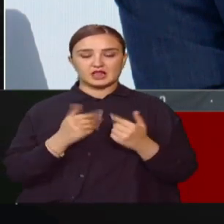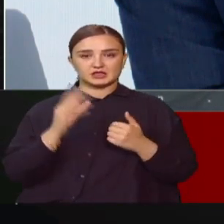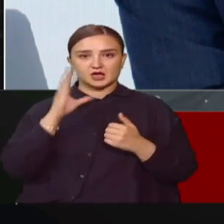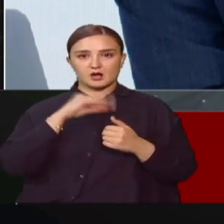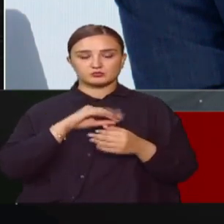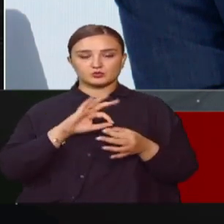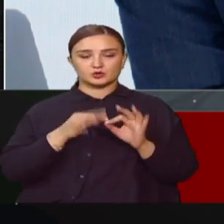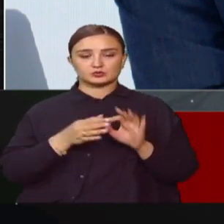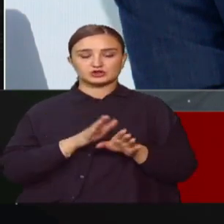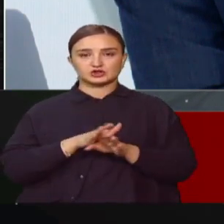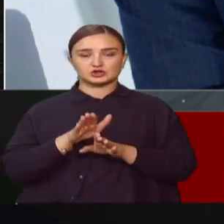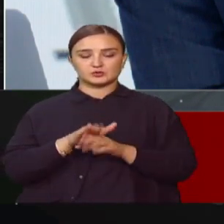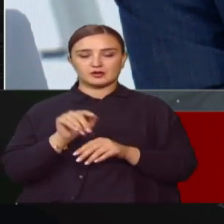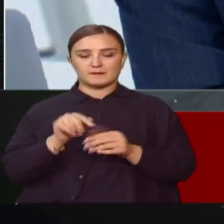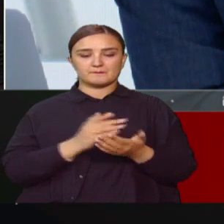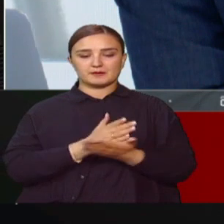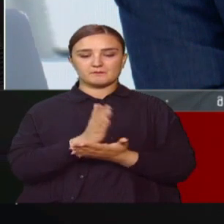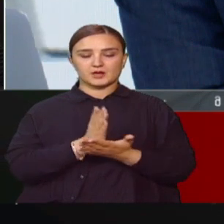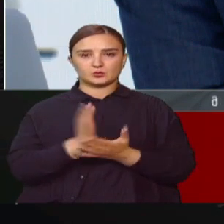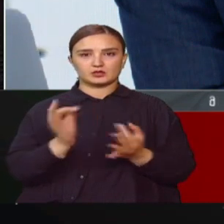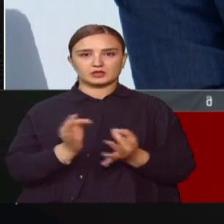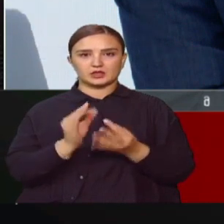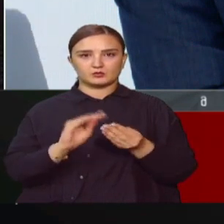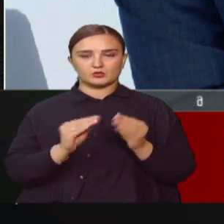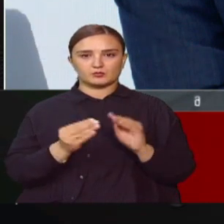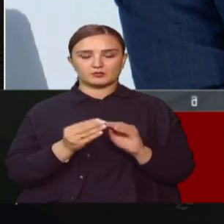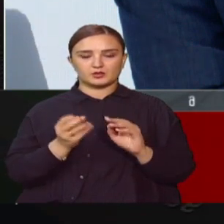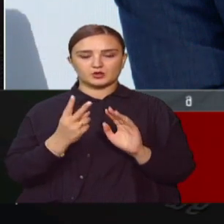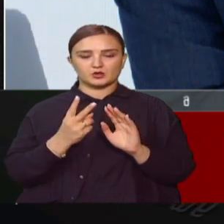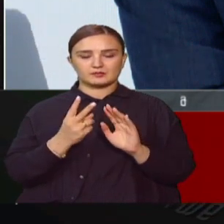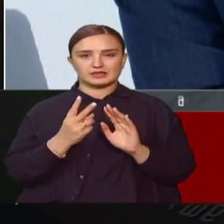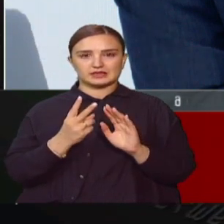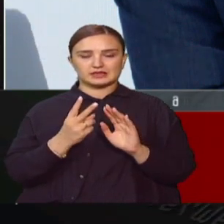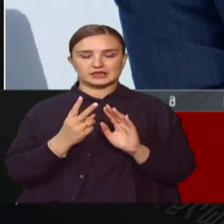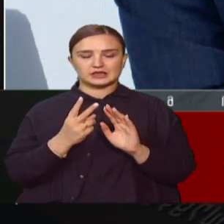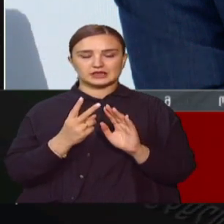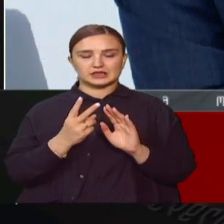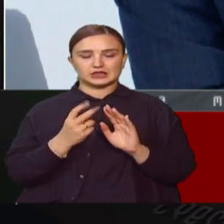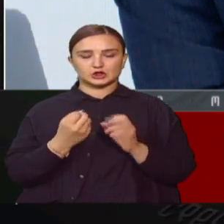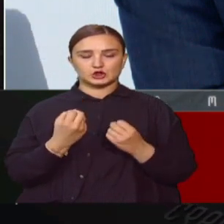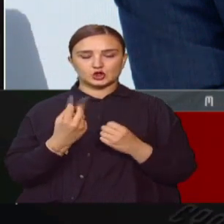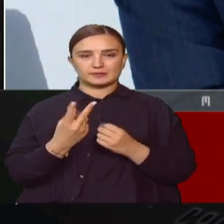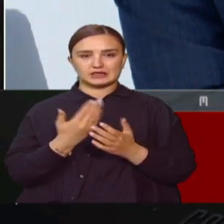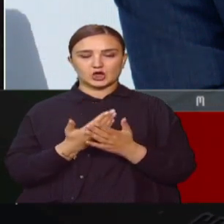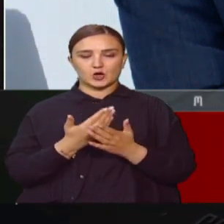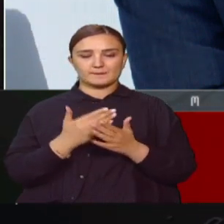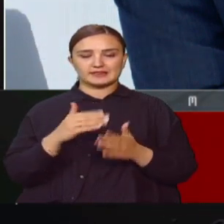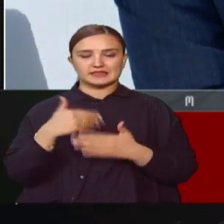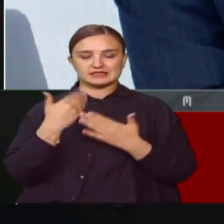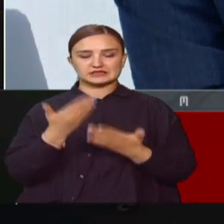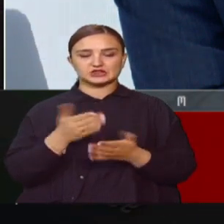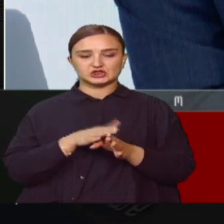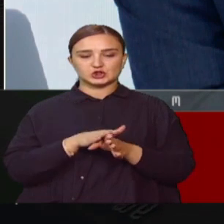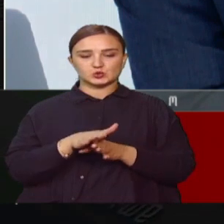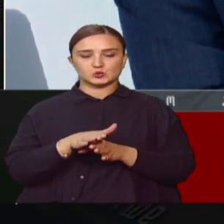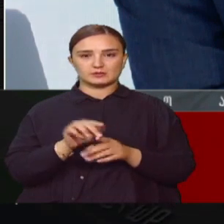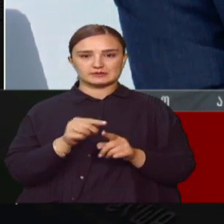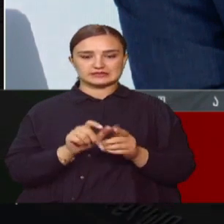beliari, mi-e picrop, am imartul lebit, arana eri problema, tormeti rezoluție, tormeti u casravat recomandații, și sunt lebi